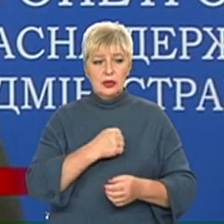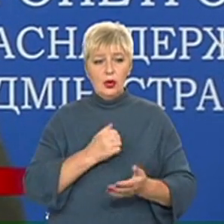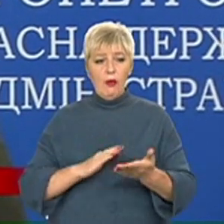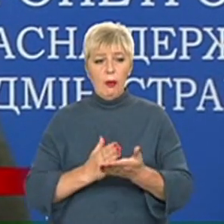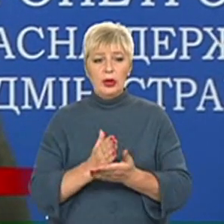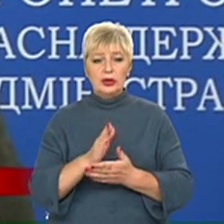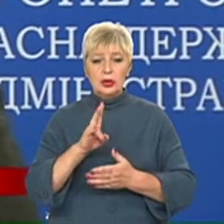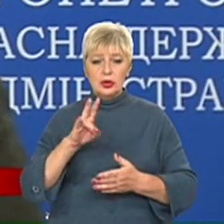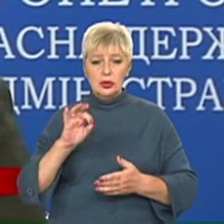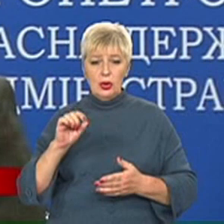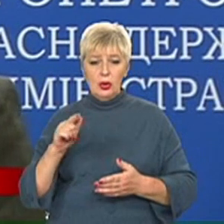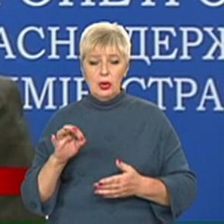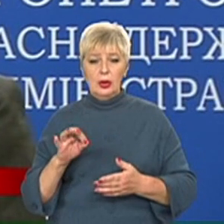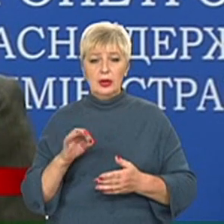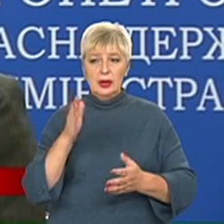військово-політичного